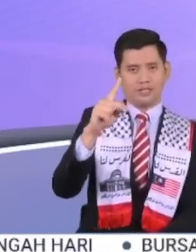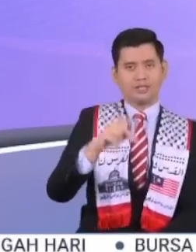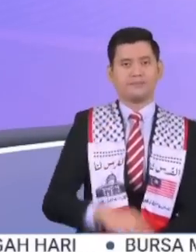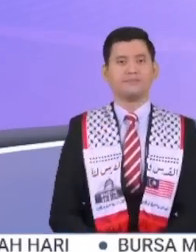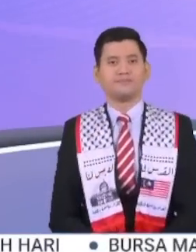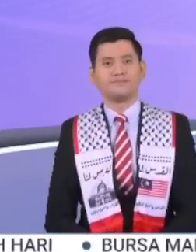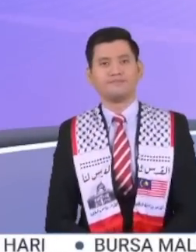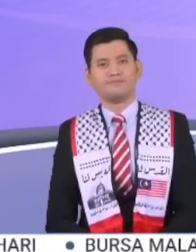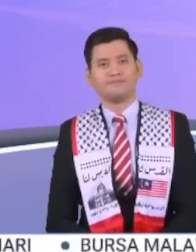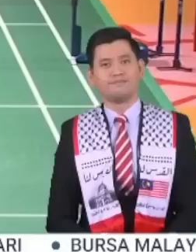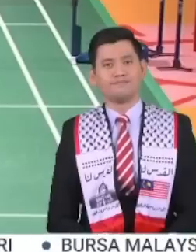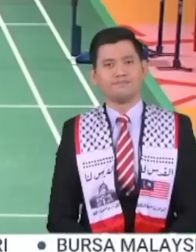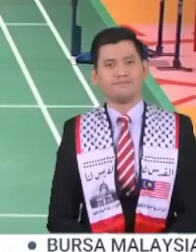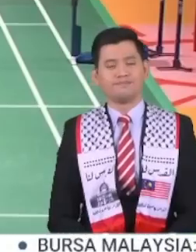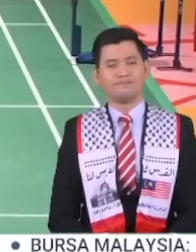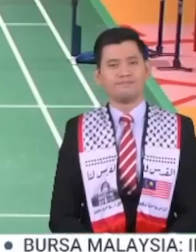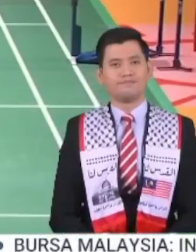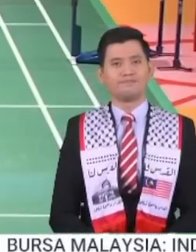Axelsen.